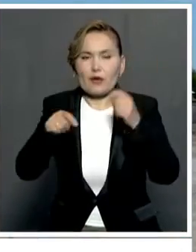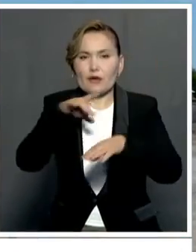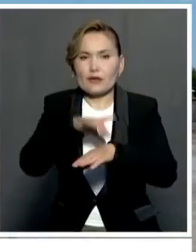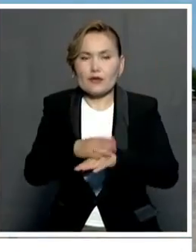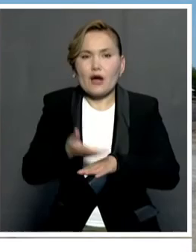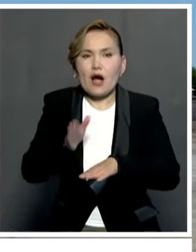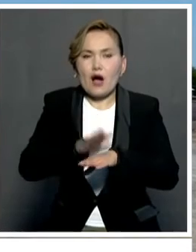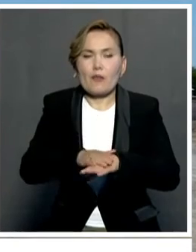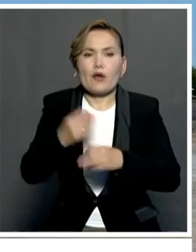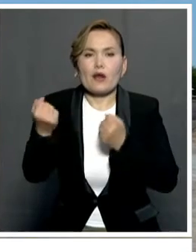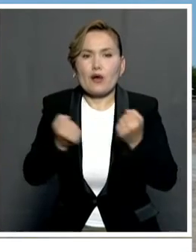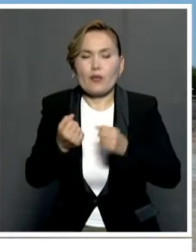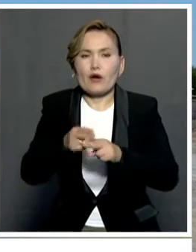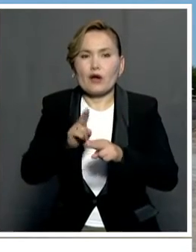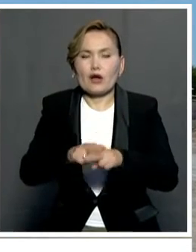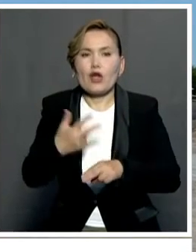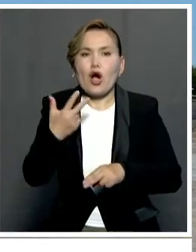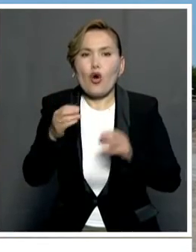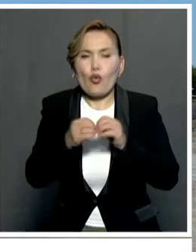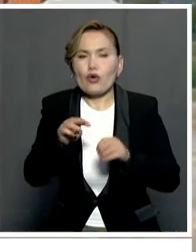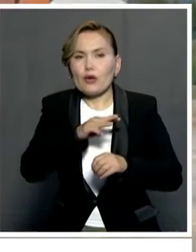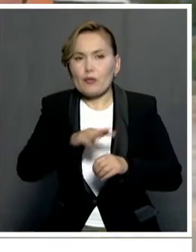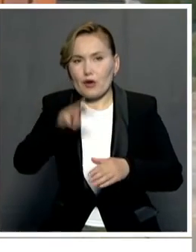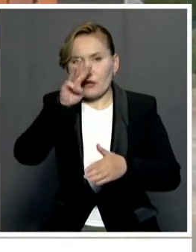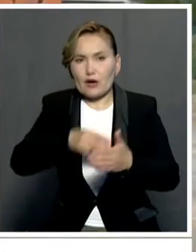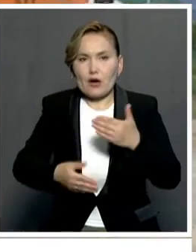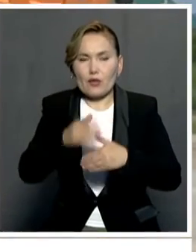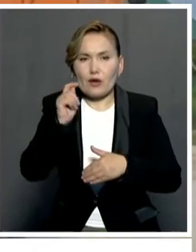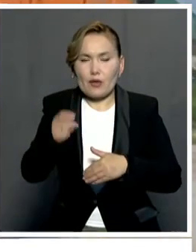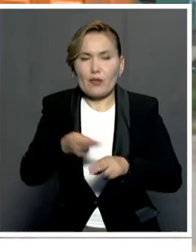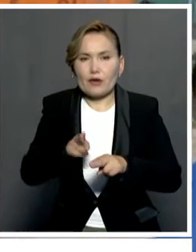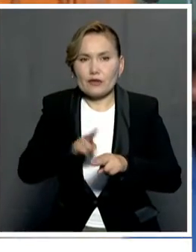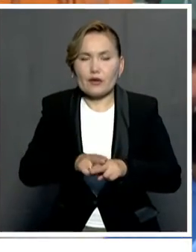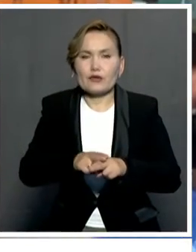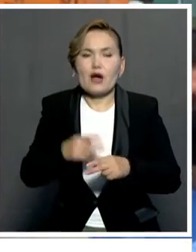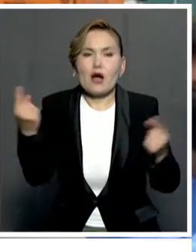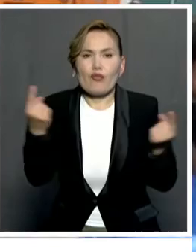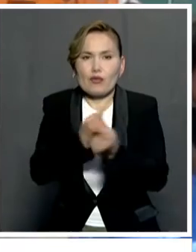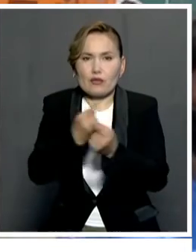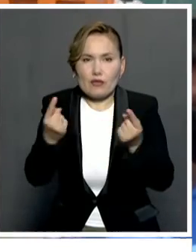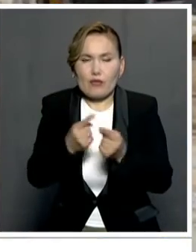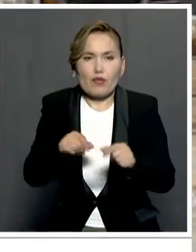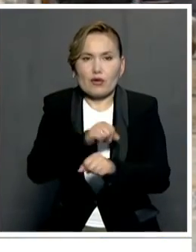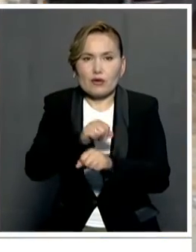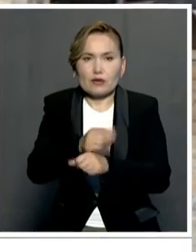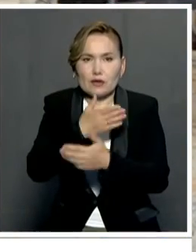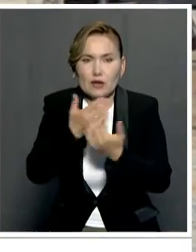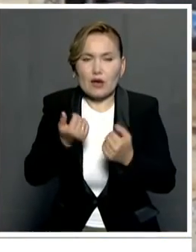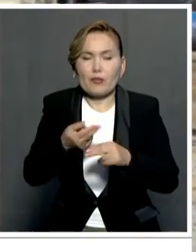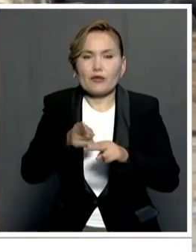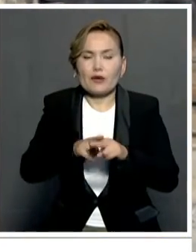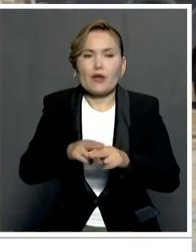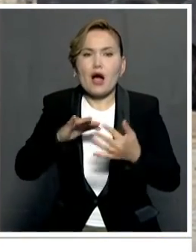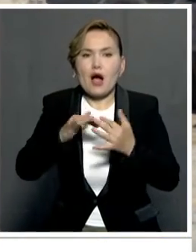жүк көліктерінің жүргізушілеріне 10 миллион теңге айыппұл салған. Бірақ соның өзінде тасымал легі бәсеңдер емес. Мамандардың айтуынша